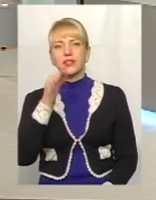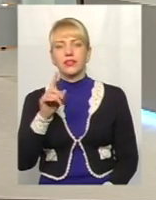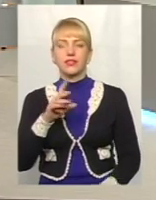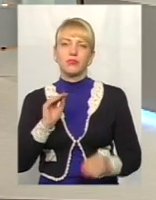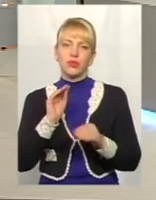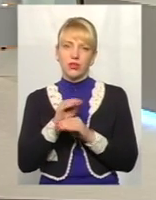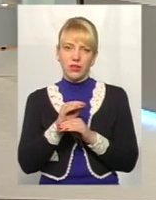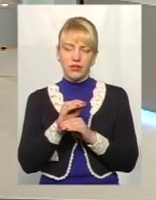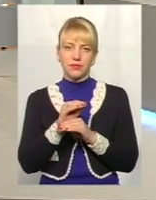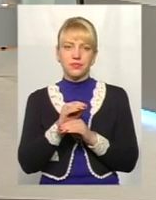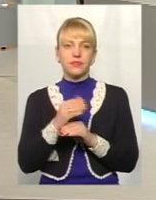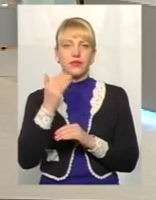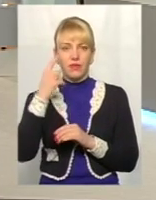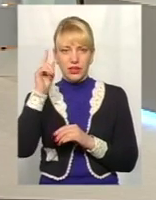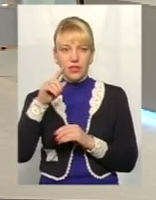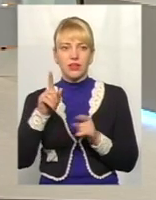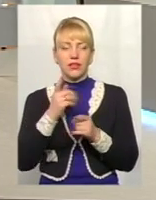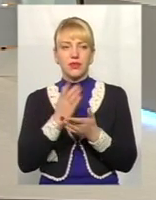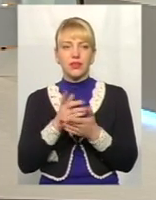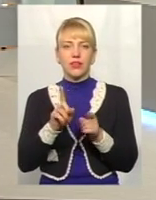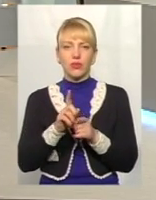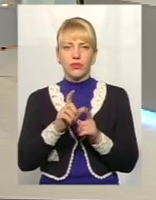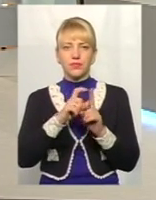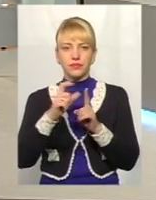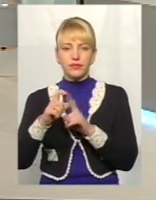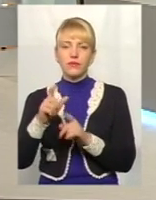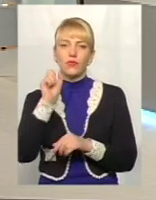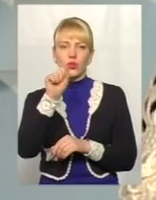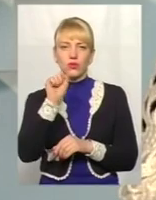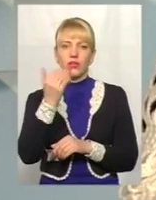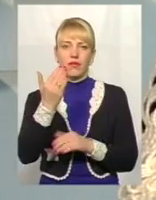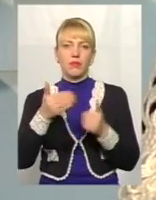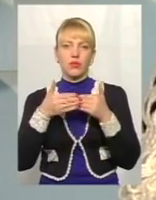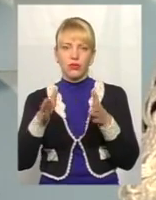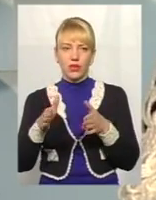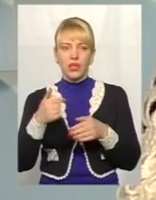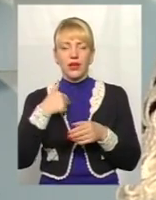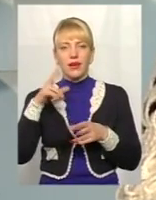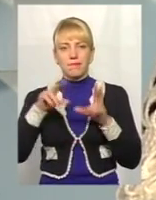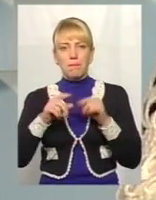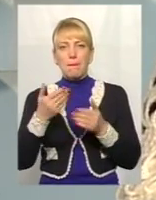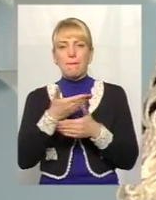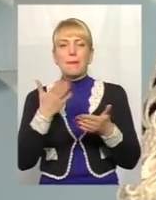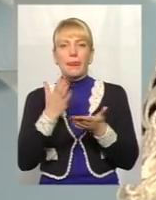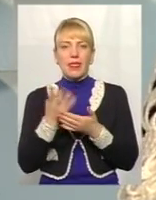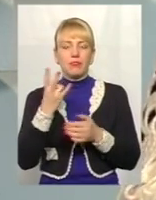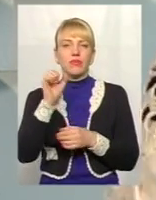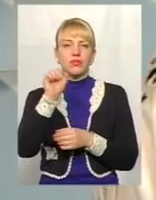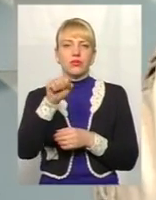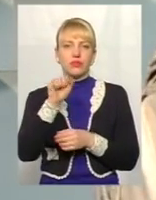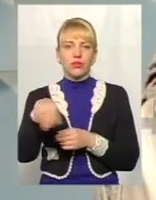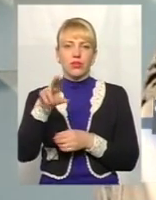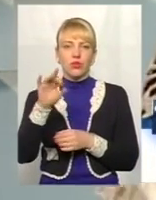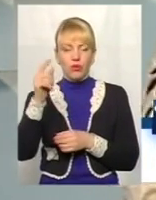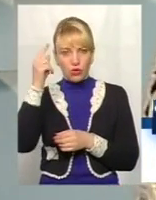додала. Ви знаєте, є такий вираз – стукайте, і вам відкриють. І я рахую, що ми маємо достучатися